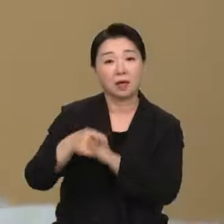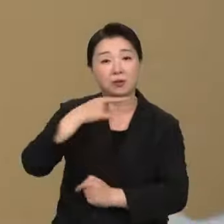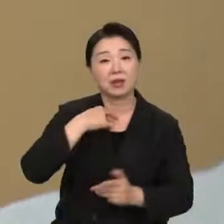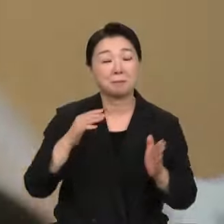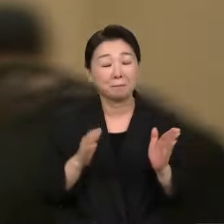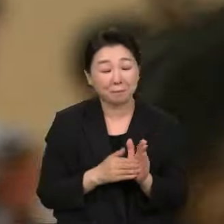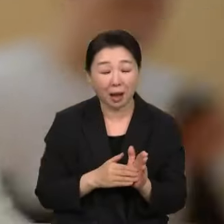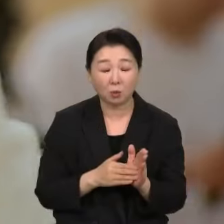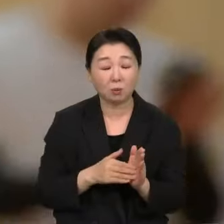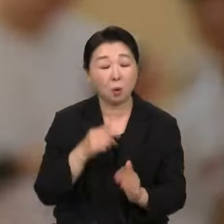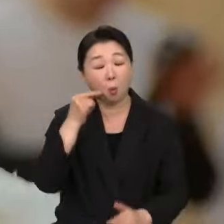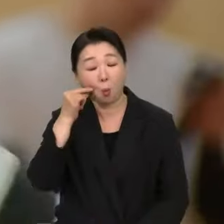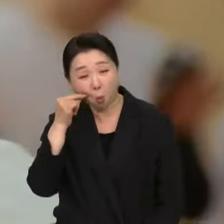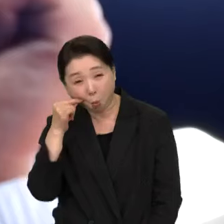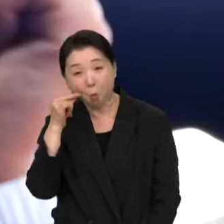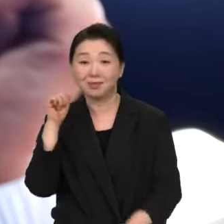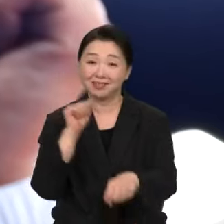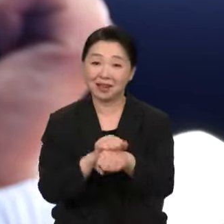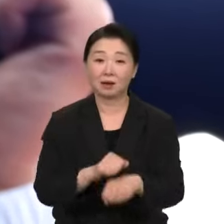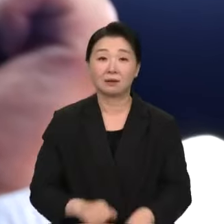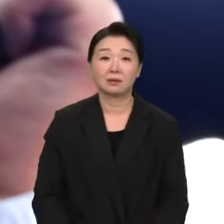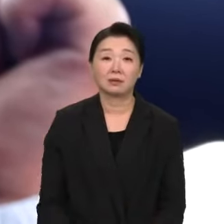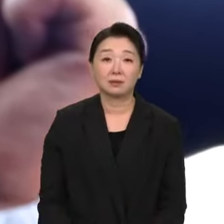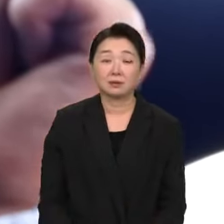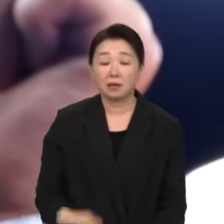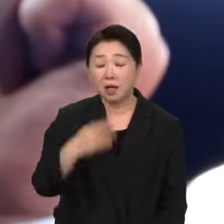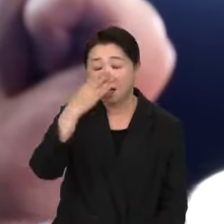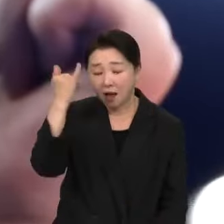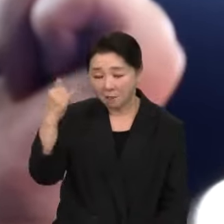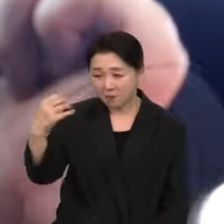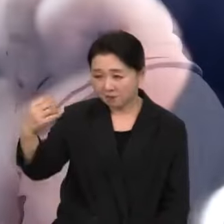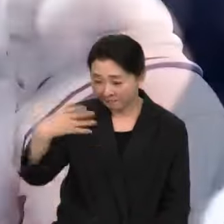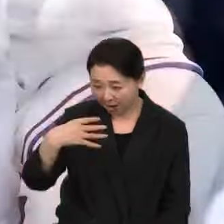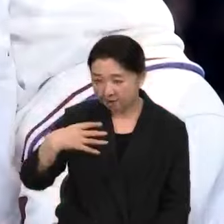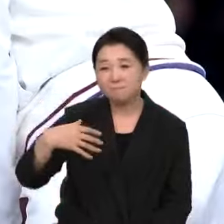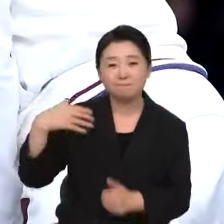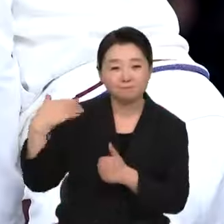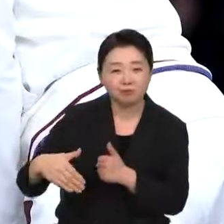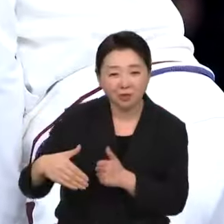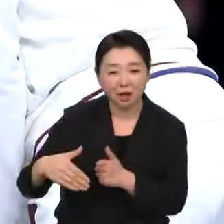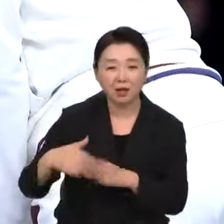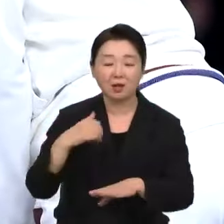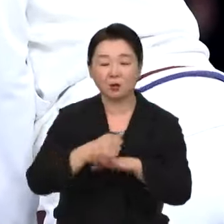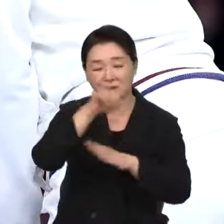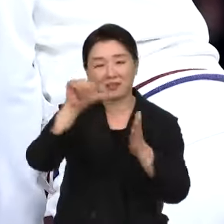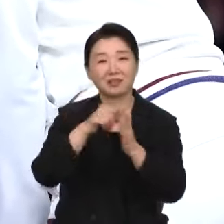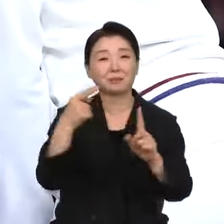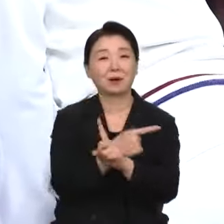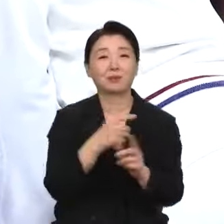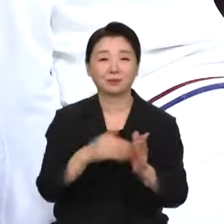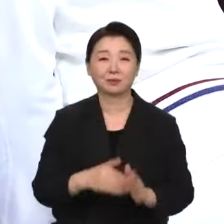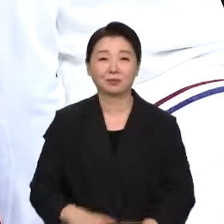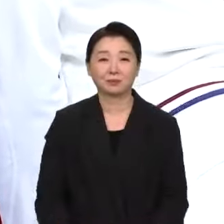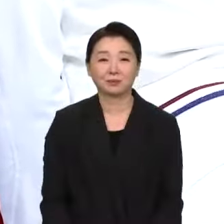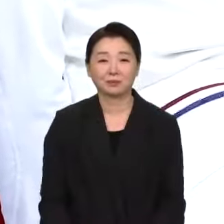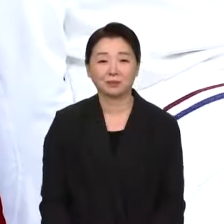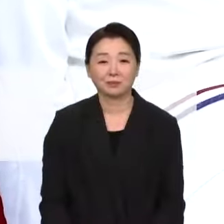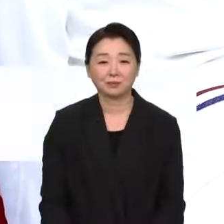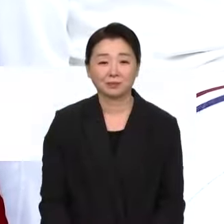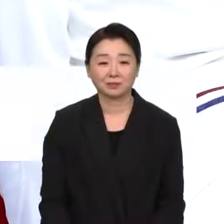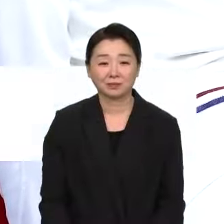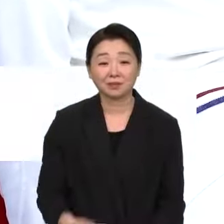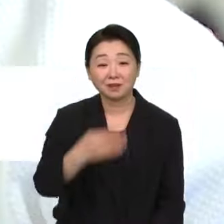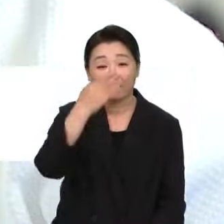유망주로 기대를 모았습니다. 그러나 할머니의 한마디가 인생의 전환점이 됐습니다.